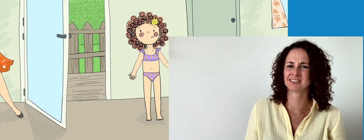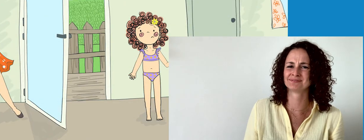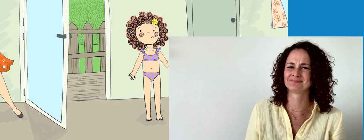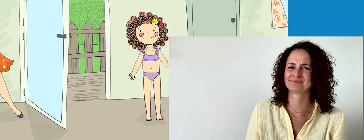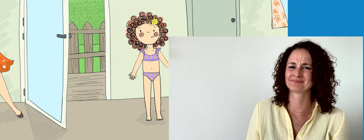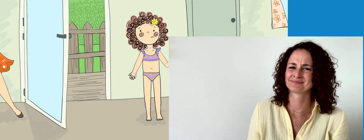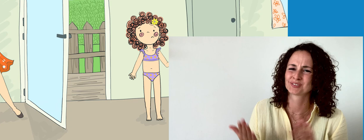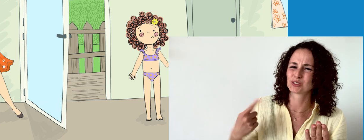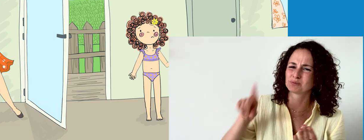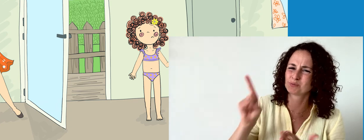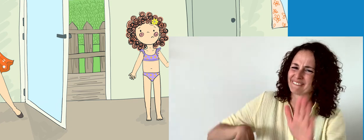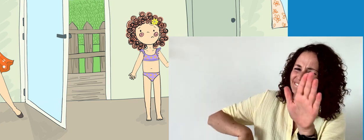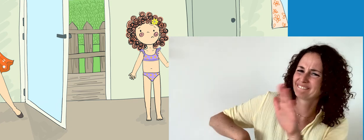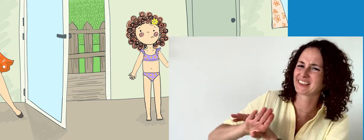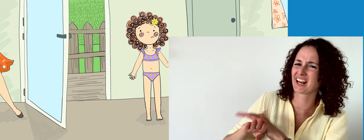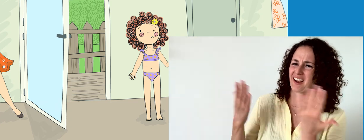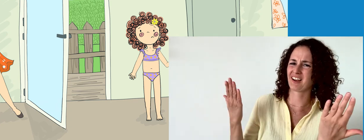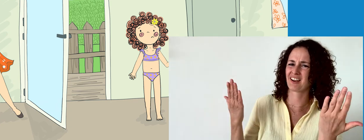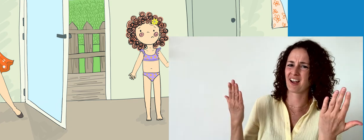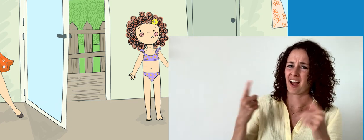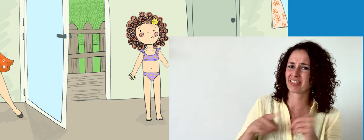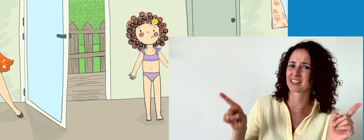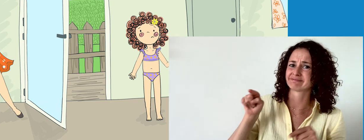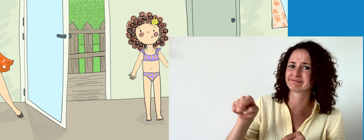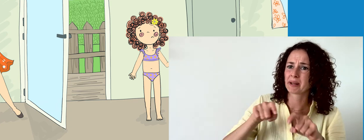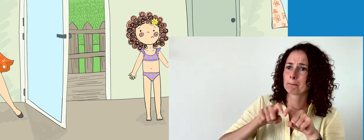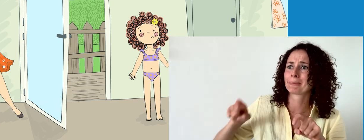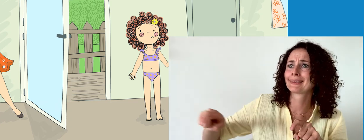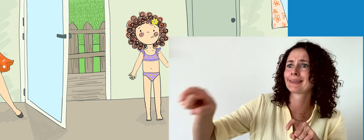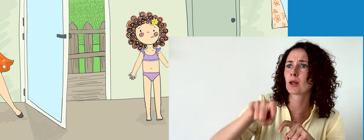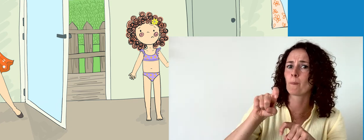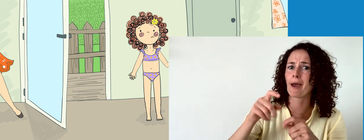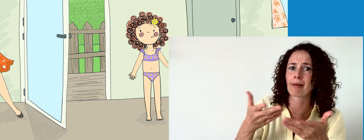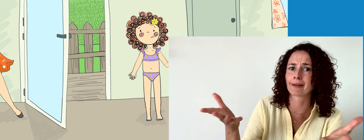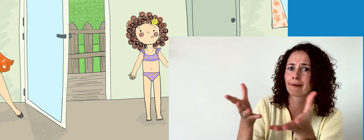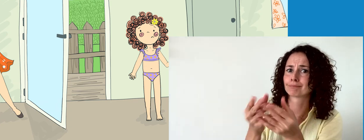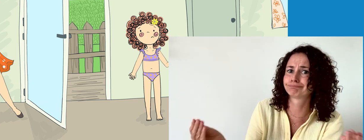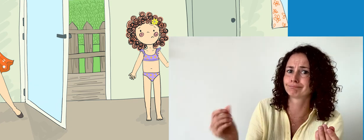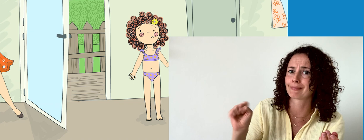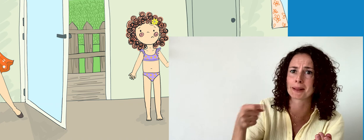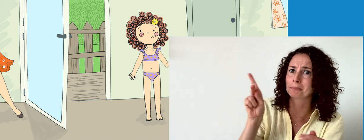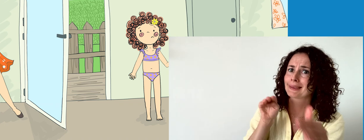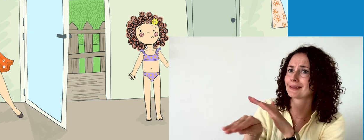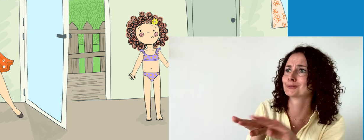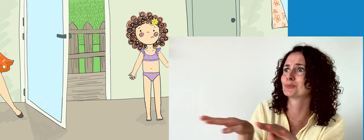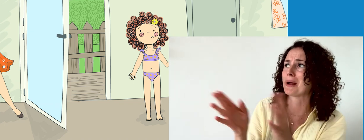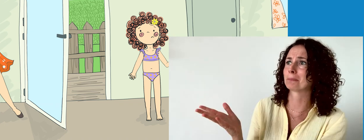Mama, roept Ode We moeten nu vertrekken Straks kunnen we niet meer in het water